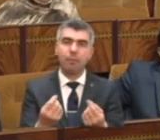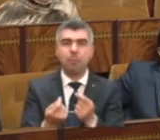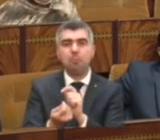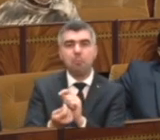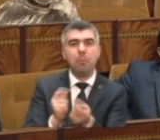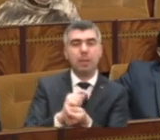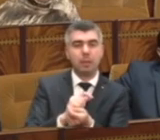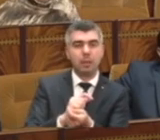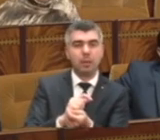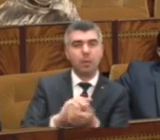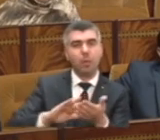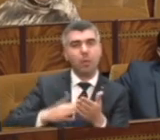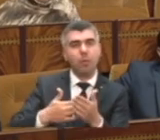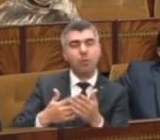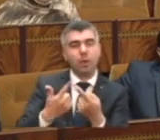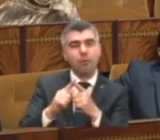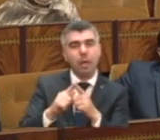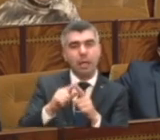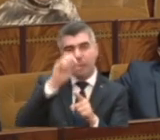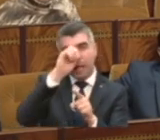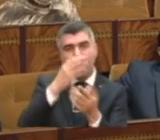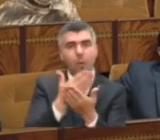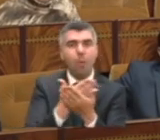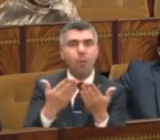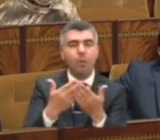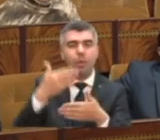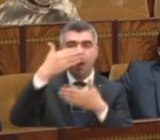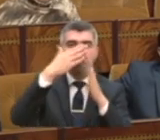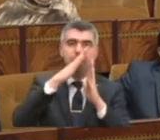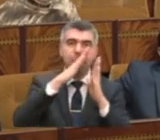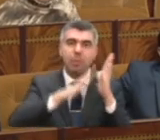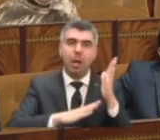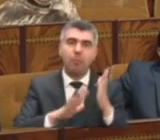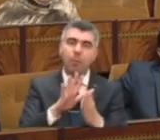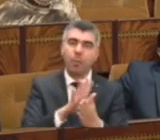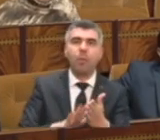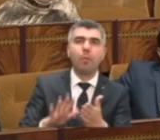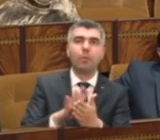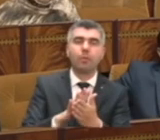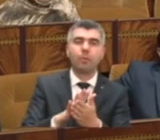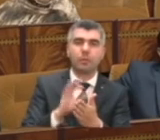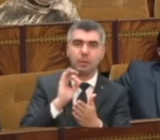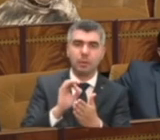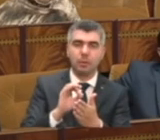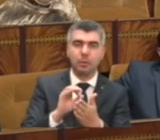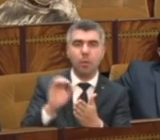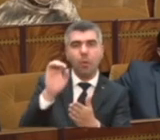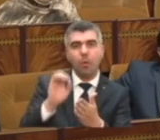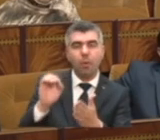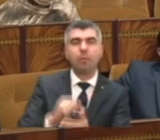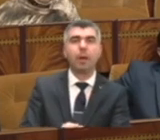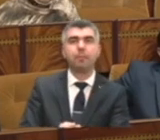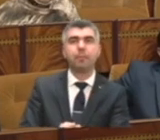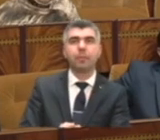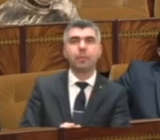تغير الوجه الطاقي ديال البلاد ديالنا ونحدوا من التبعيه ديالنا للخارج. النقطه